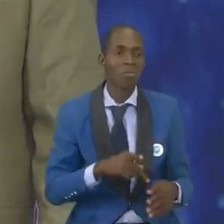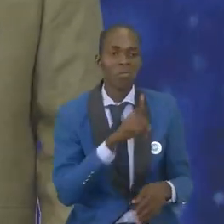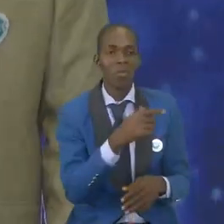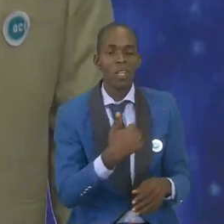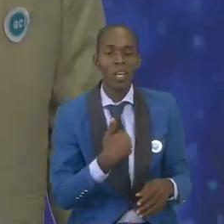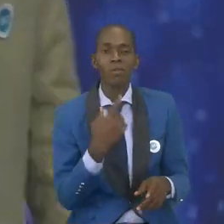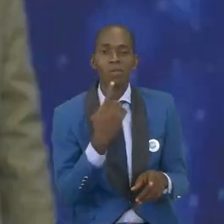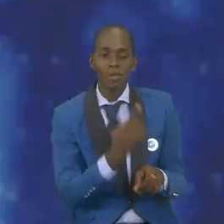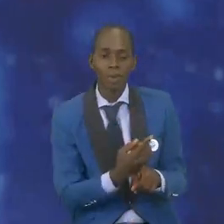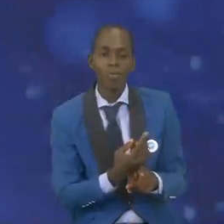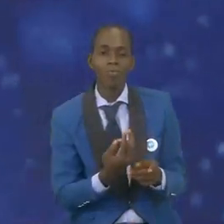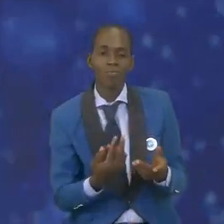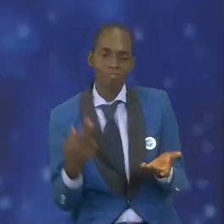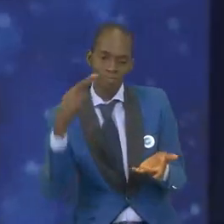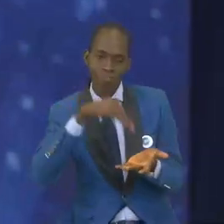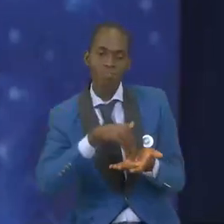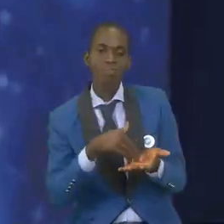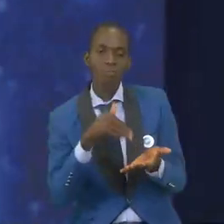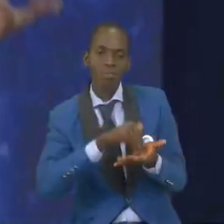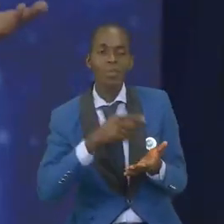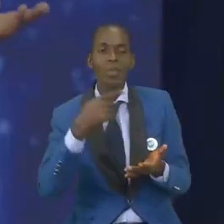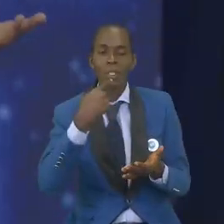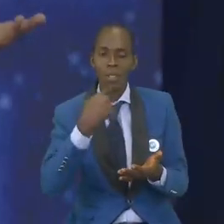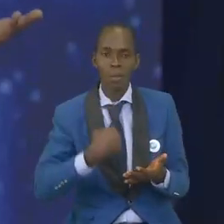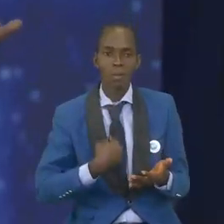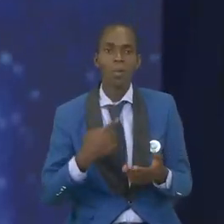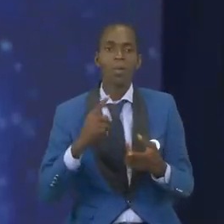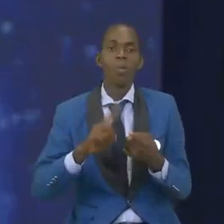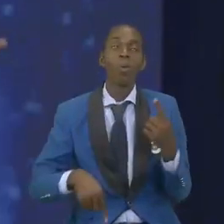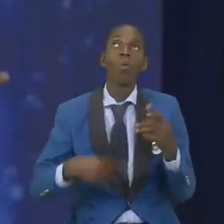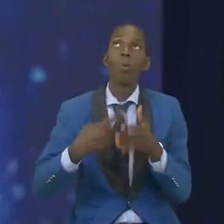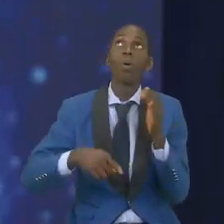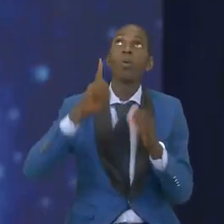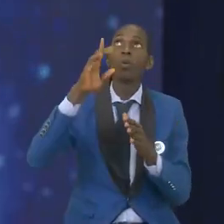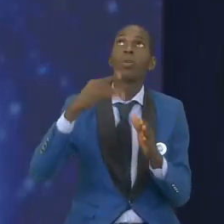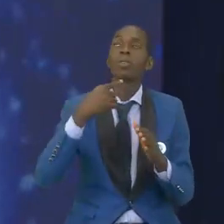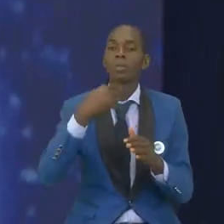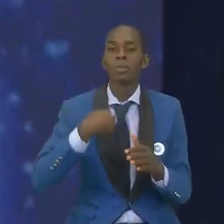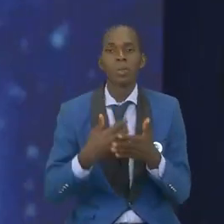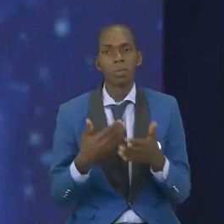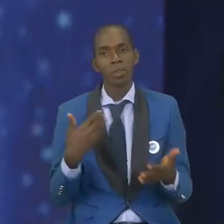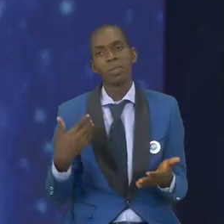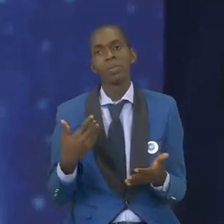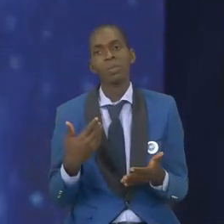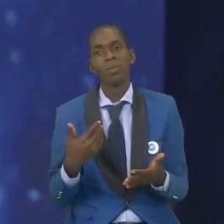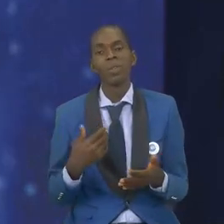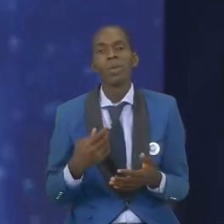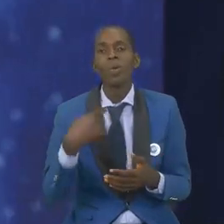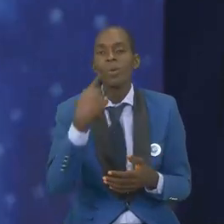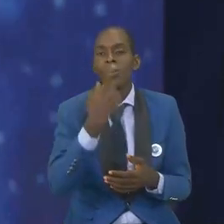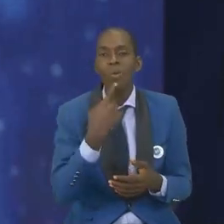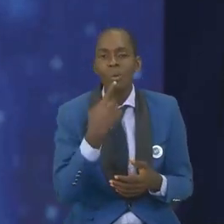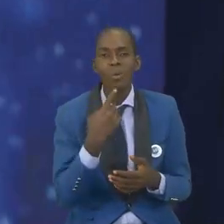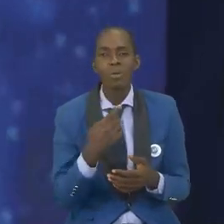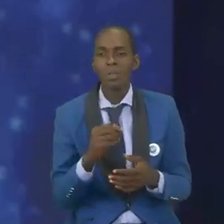Darwal le dit dans son cœur. Merci, roi. Tu répètes seulement ce que Dieu lui-même a dit.